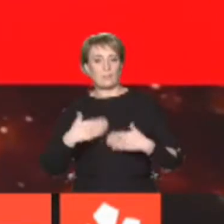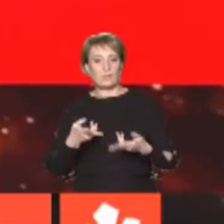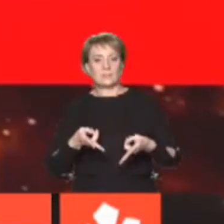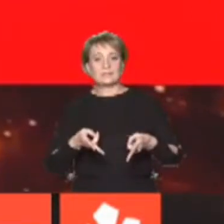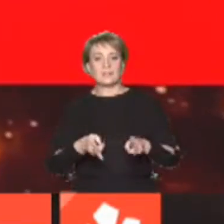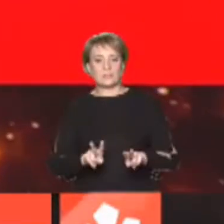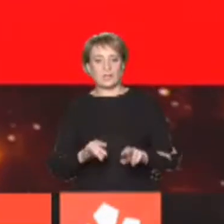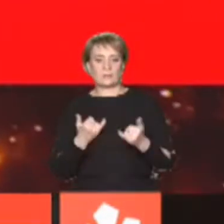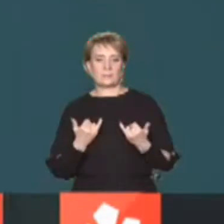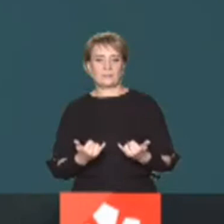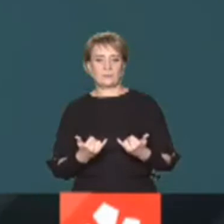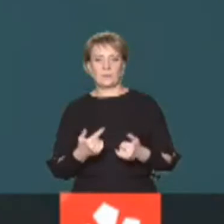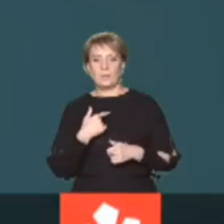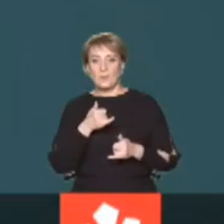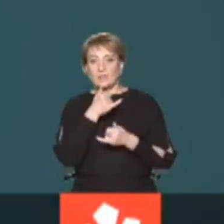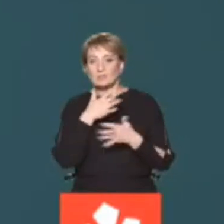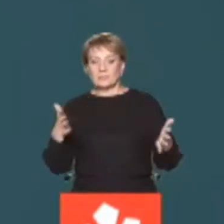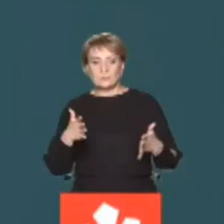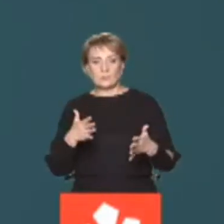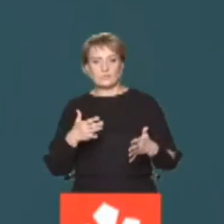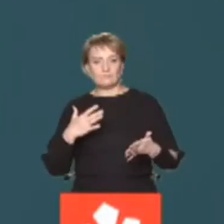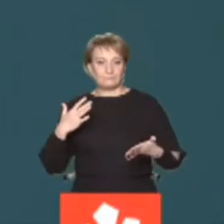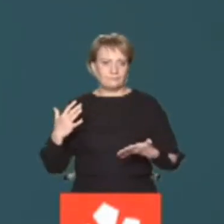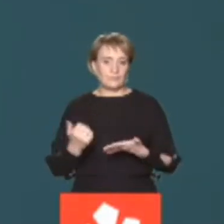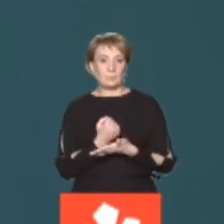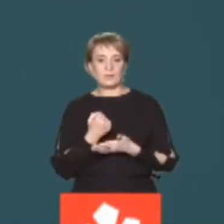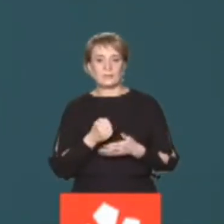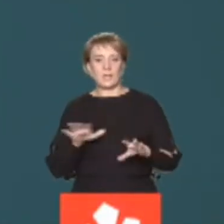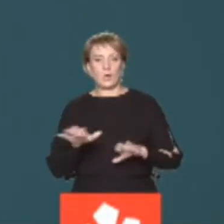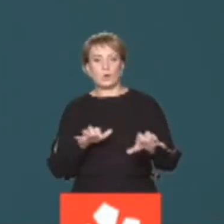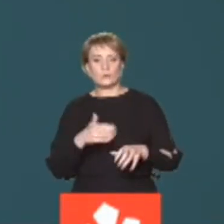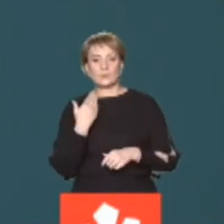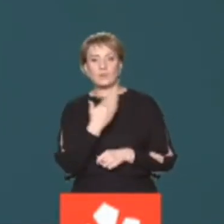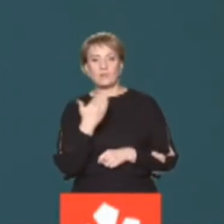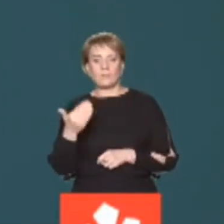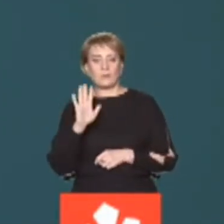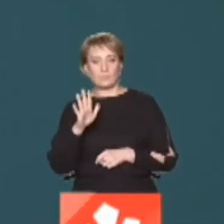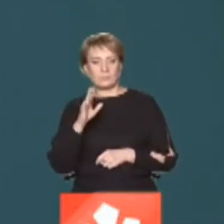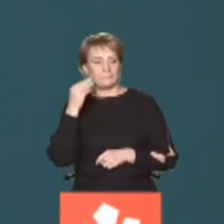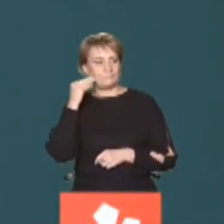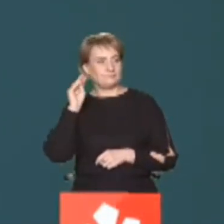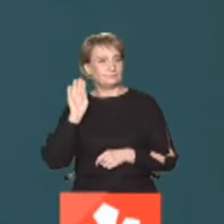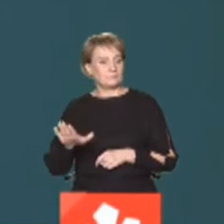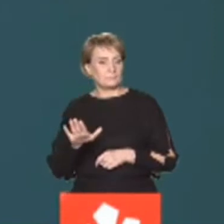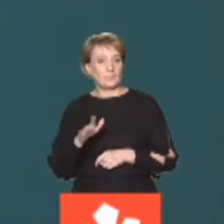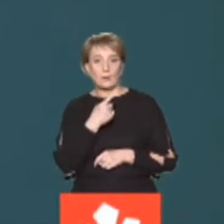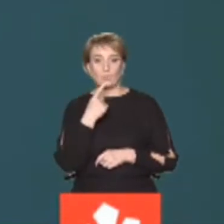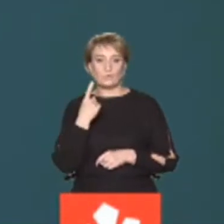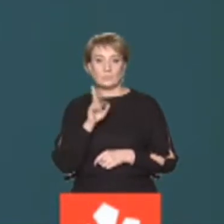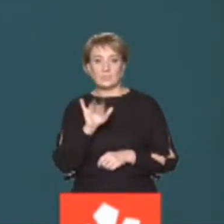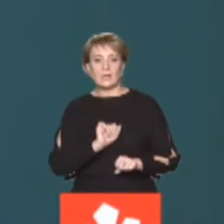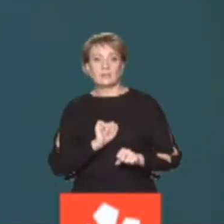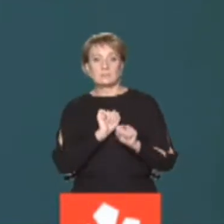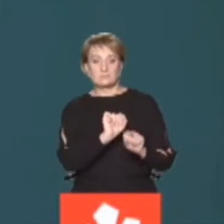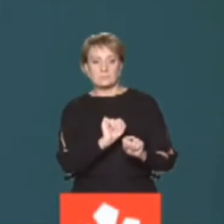сьогодні. Ми не зможемо перемогти корупцію, якщо ви будете заплющувати на неї очі або